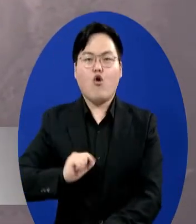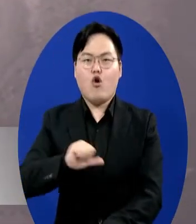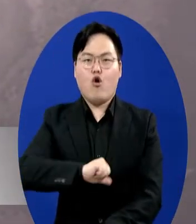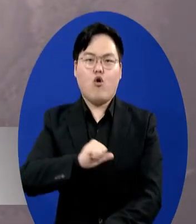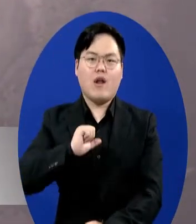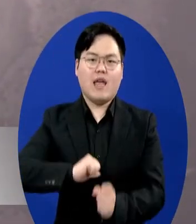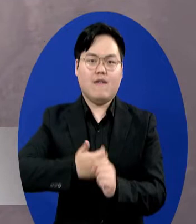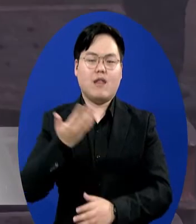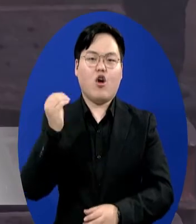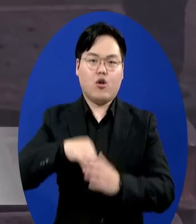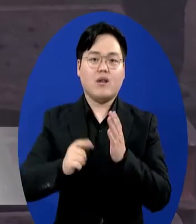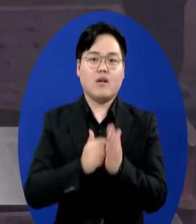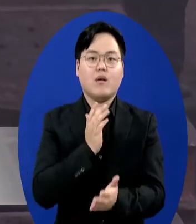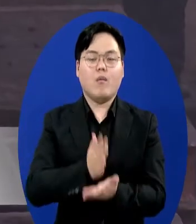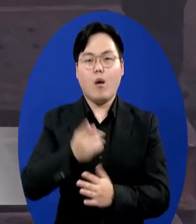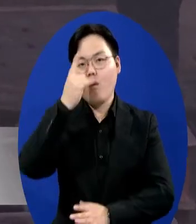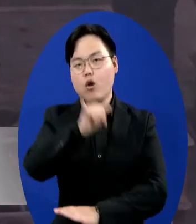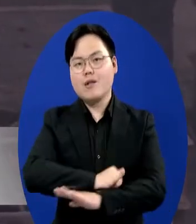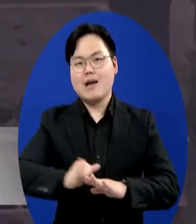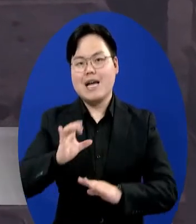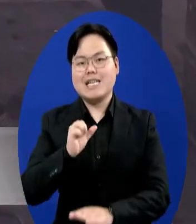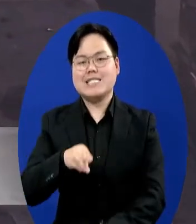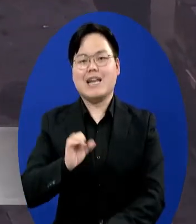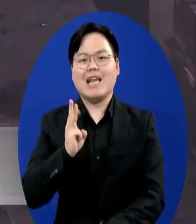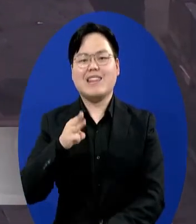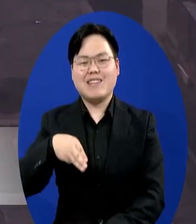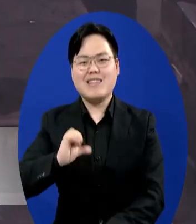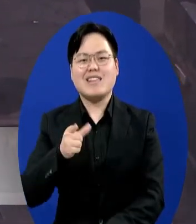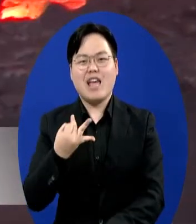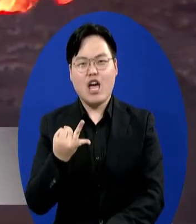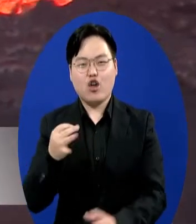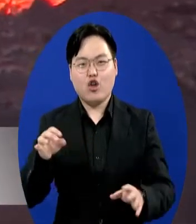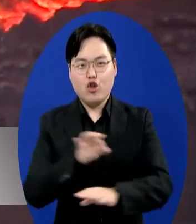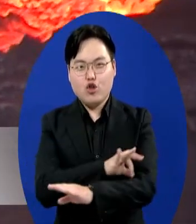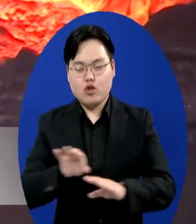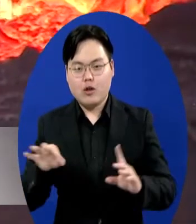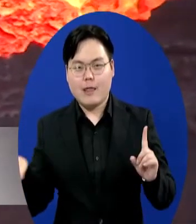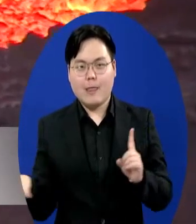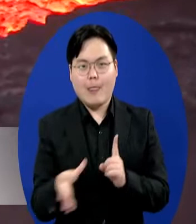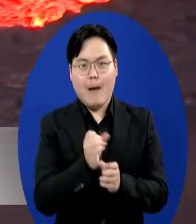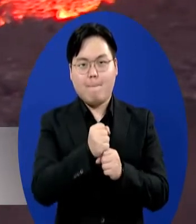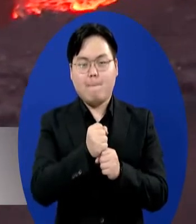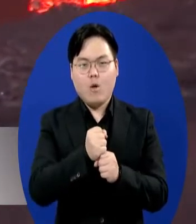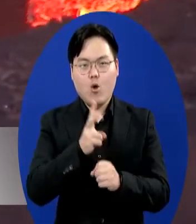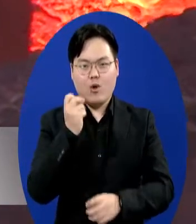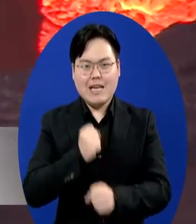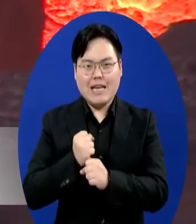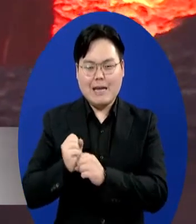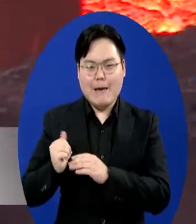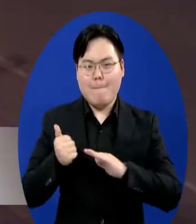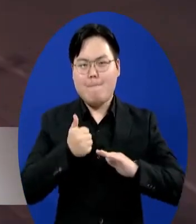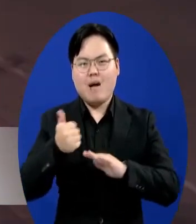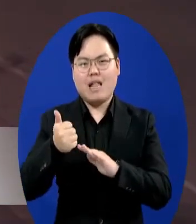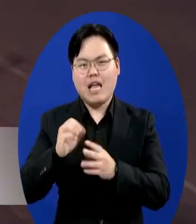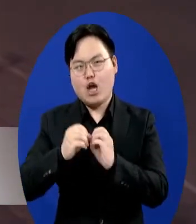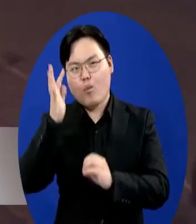оролцоо өндөр ач холбогдолтой. Манай улсын хувьд стратегийн төслүүдэд нэгдэж зангидсан үйл ажиллагааг нь эхнээс нь дуустал манлайлаад авч явах бодлого